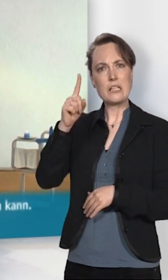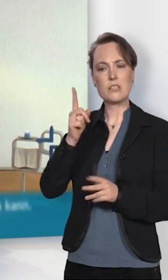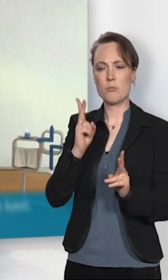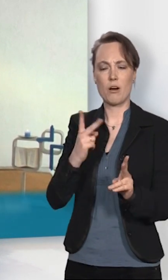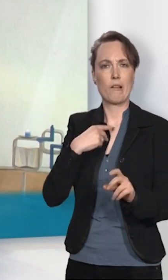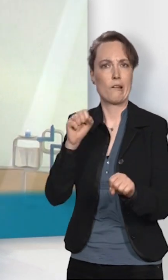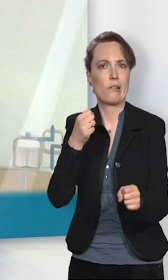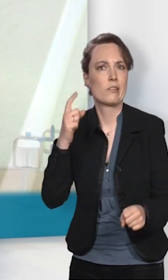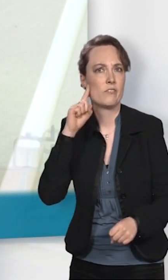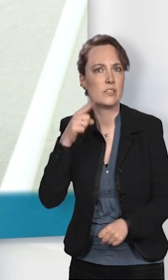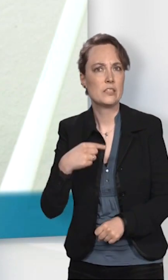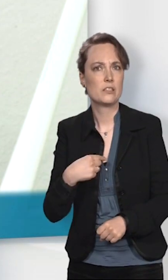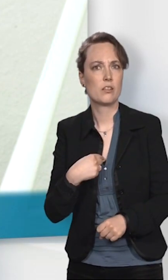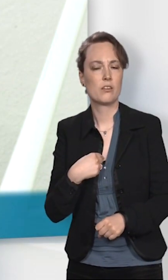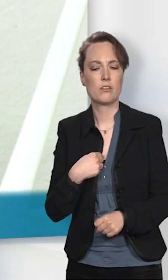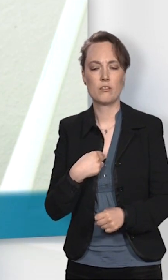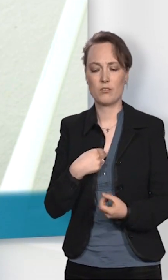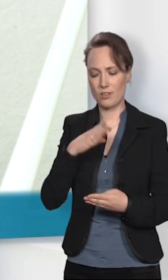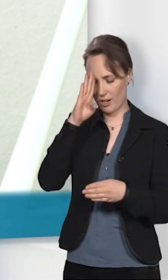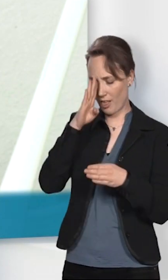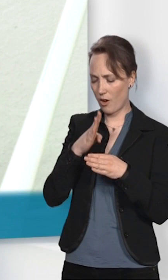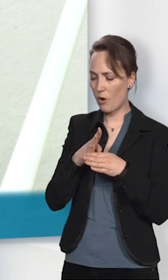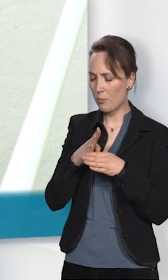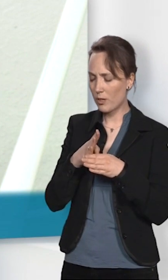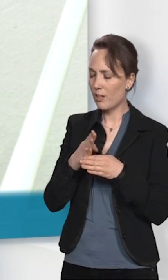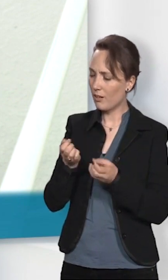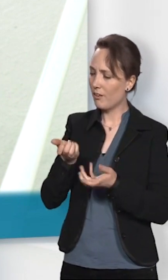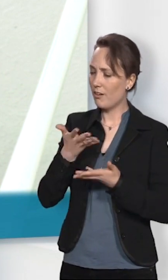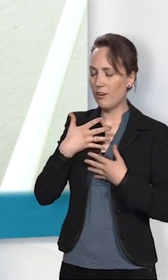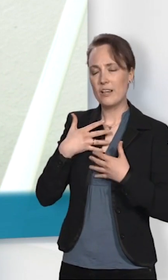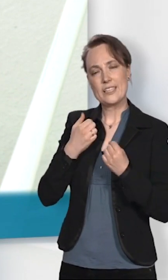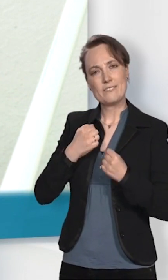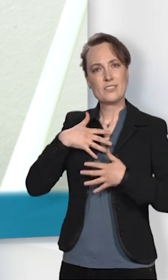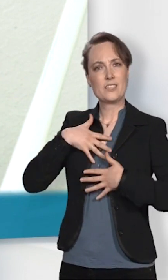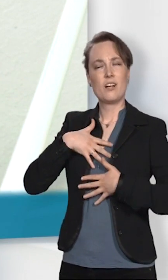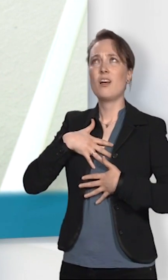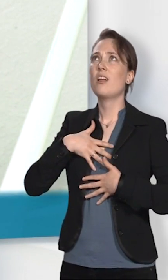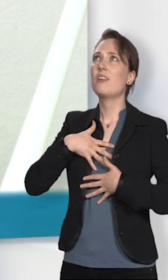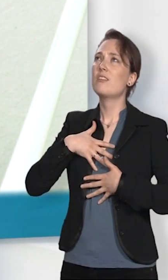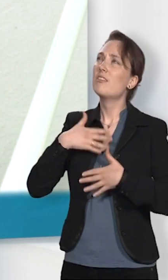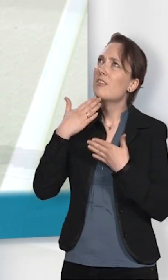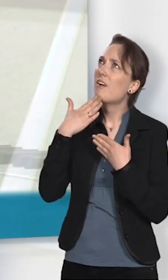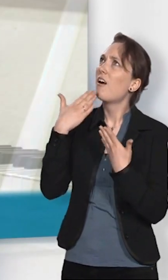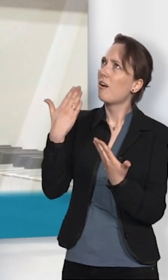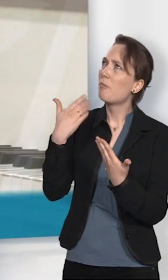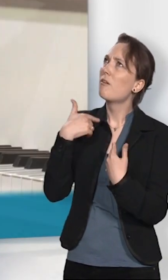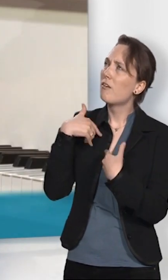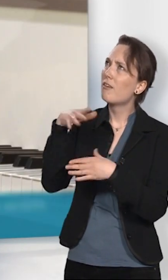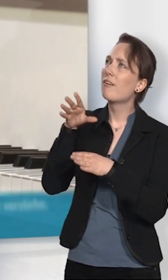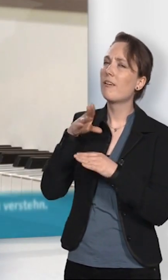kann. Mein Glaube ist Gewissheit, dankbar nehme ich es